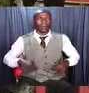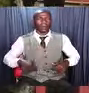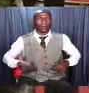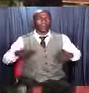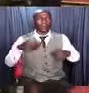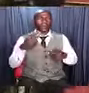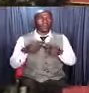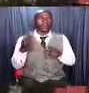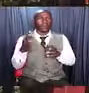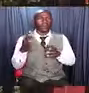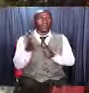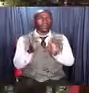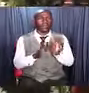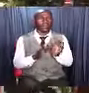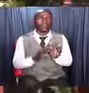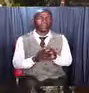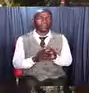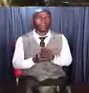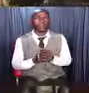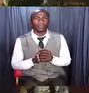in the name of Jesus.